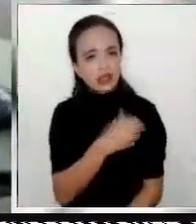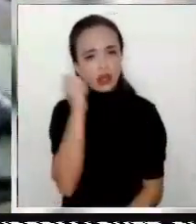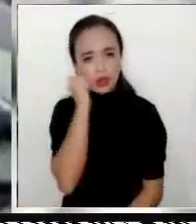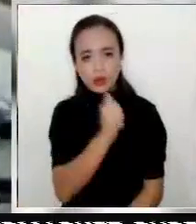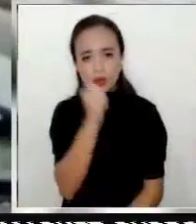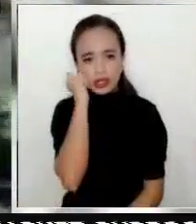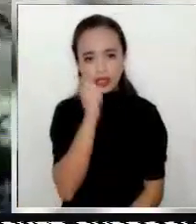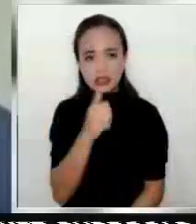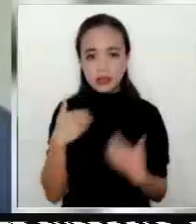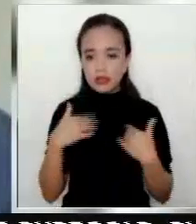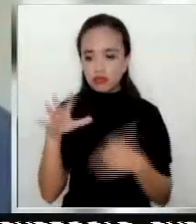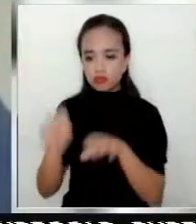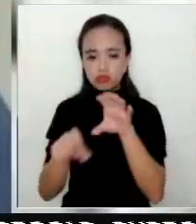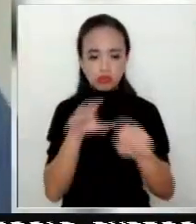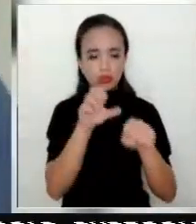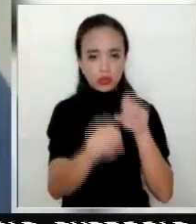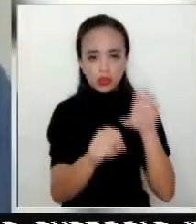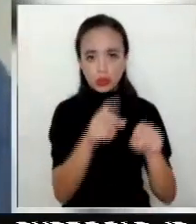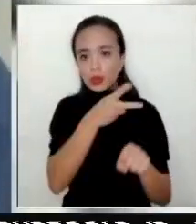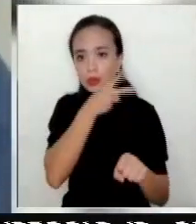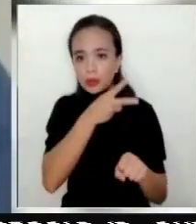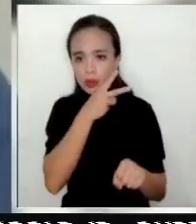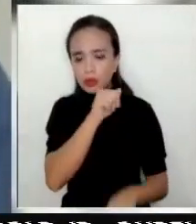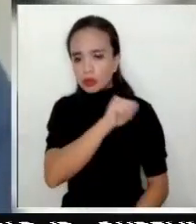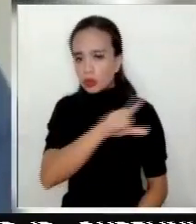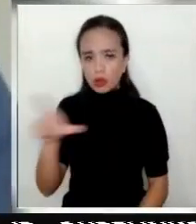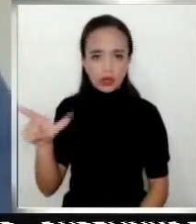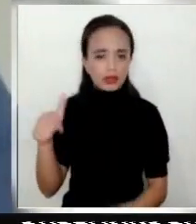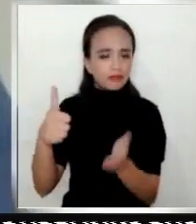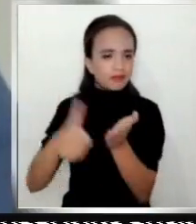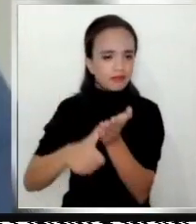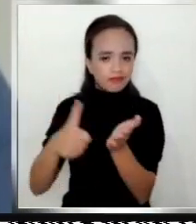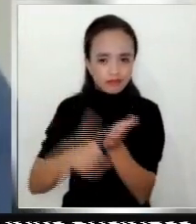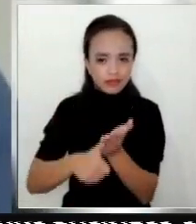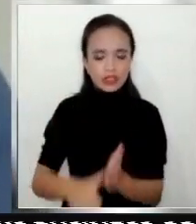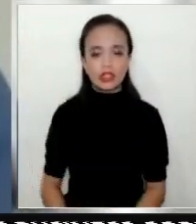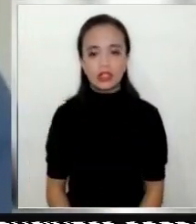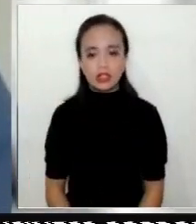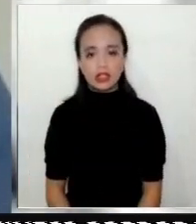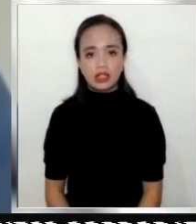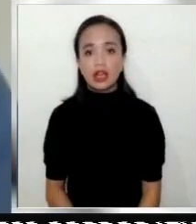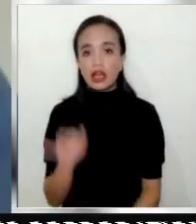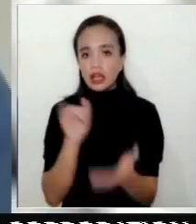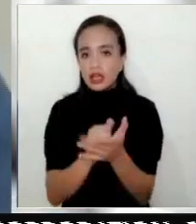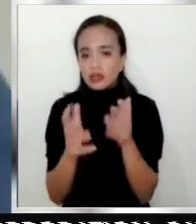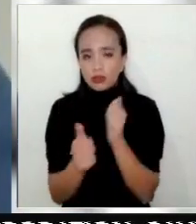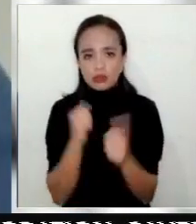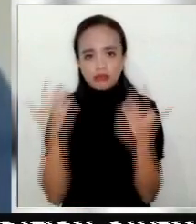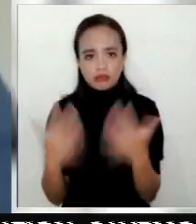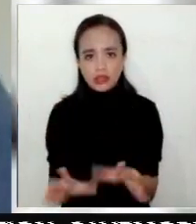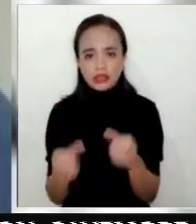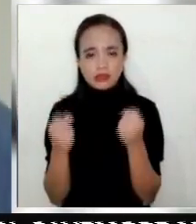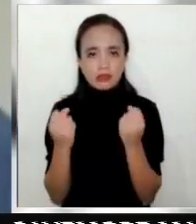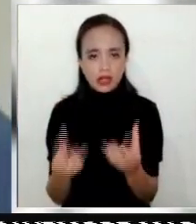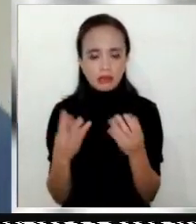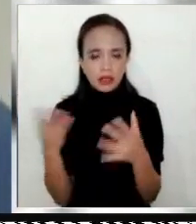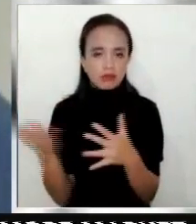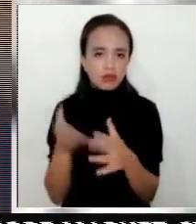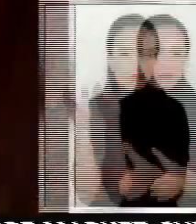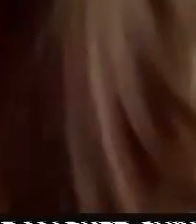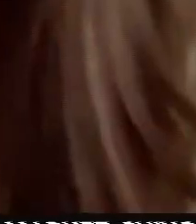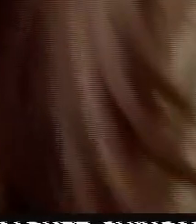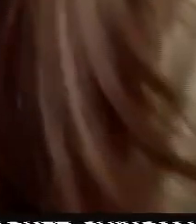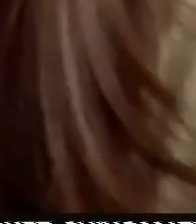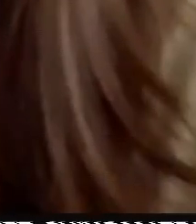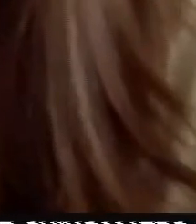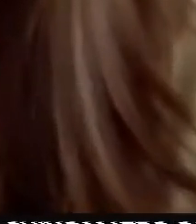mga perpetrators sa lahat ng halalan. Ito po yung pinakamaraming naisampak agad na mga kaso. Para sa GMA Integrated News,